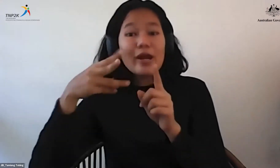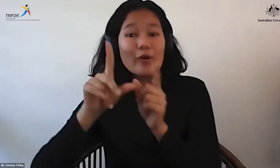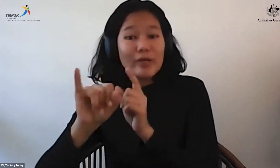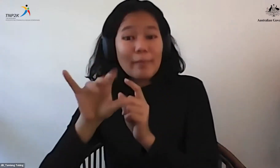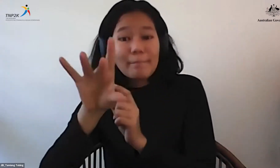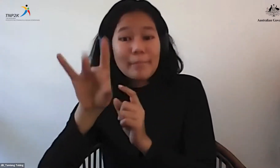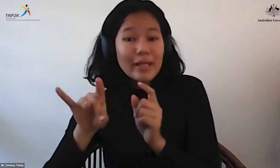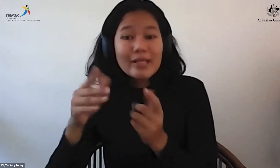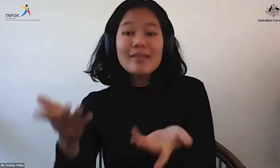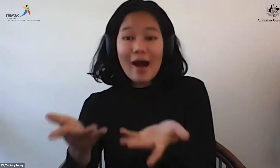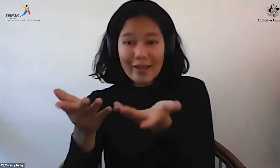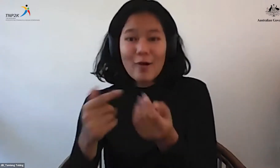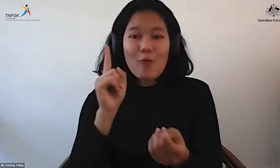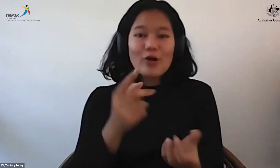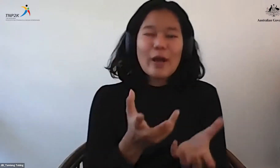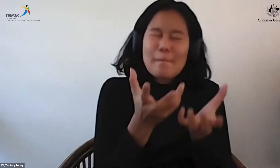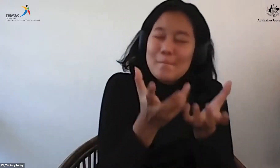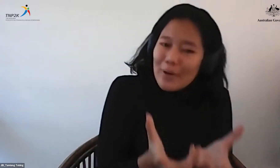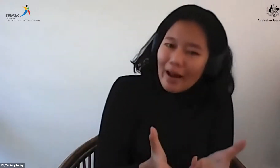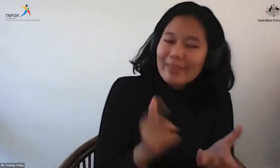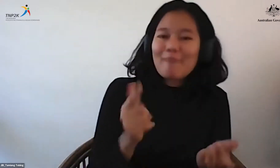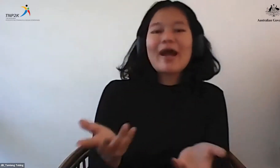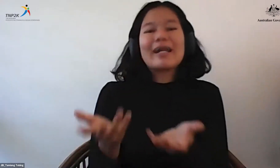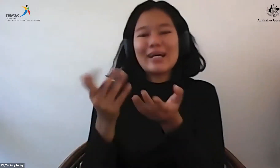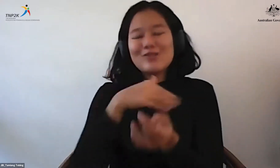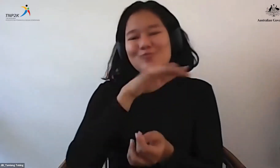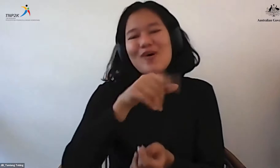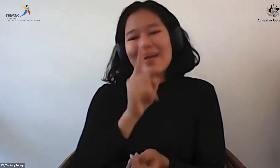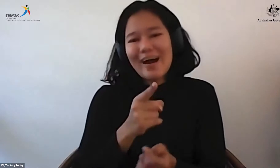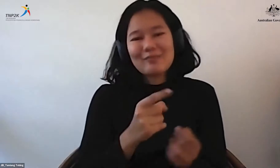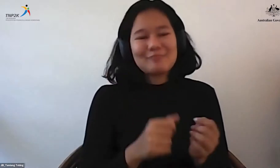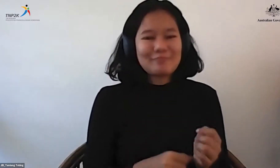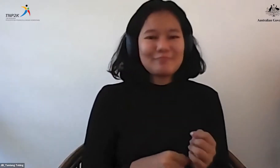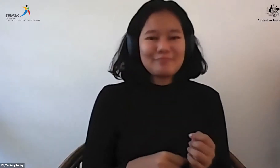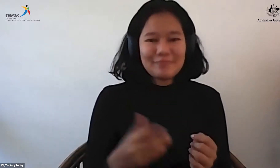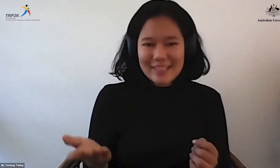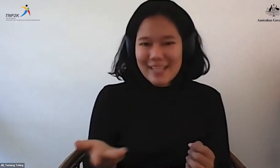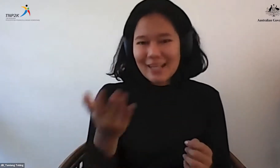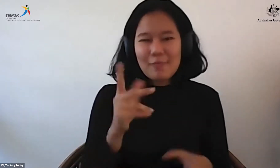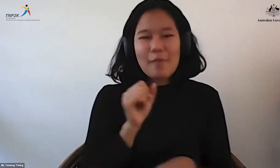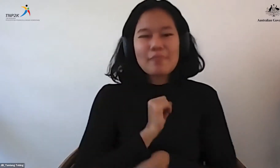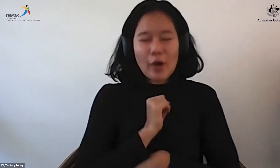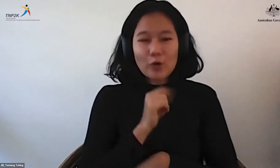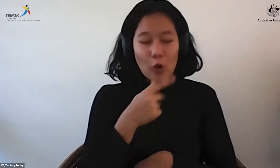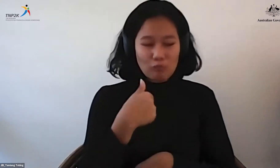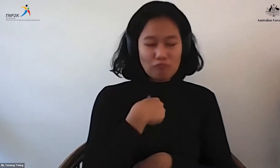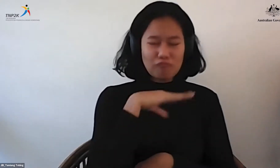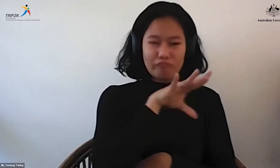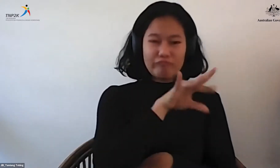dari yang paling berat sampai yang paling ringan ada pertanyaannya semua nih, Bu. Saya agak khawatir kalau saya yang memilih